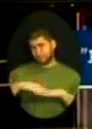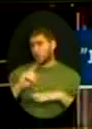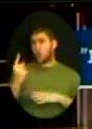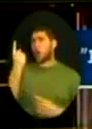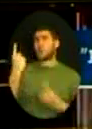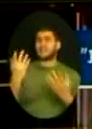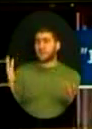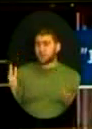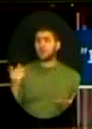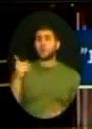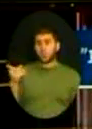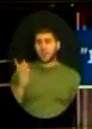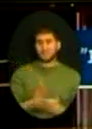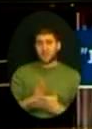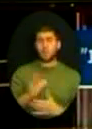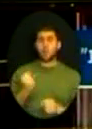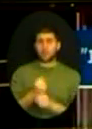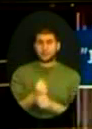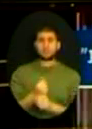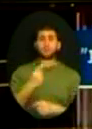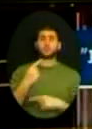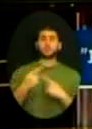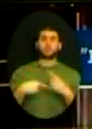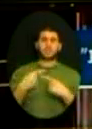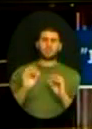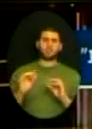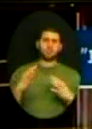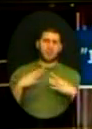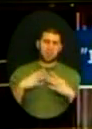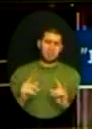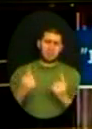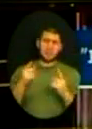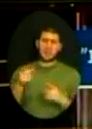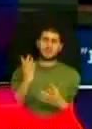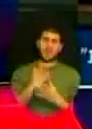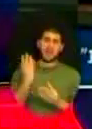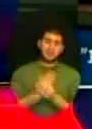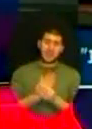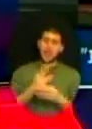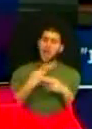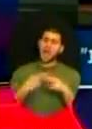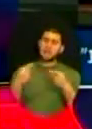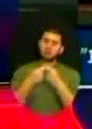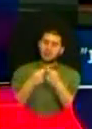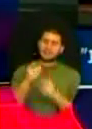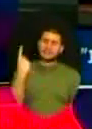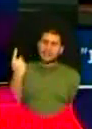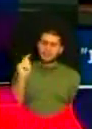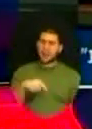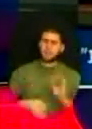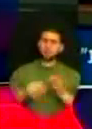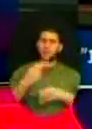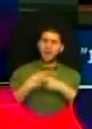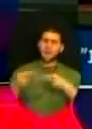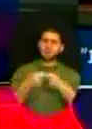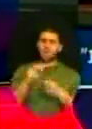הדבר צריך, הוא עושה את זה. היא בשנת שבתון עד כמה שאני יודעת, כך שישבה בתיק הזה רק בעניין, כלומר היא באה לבית המשפט